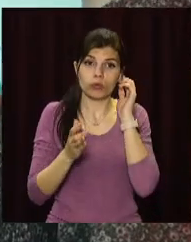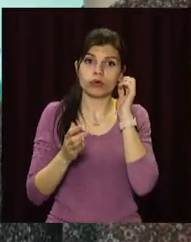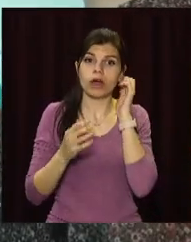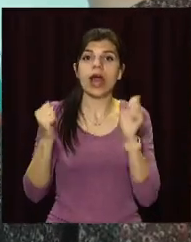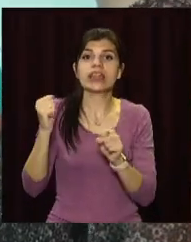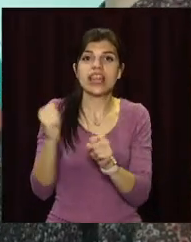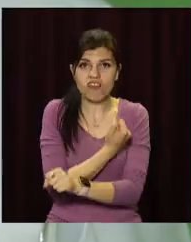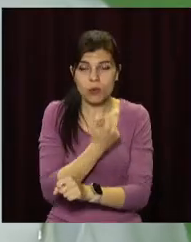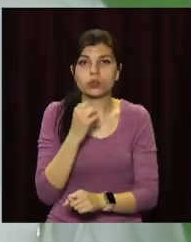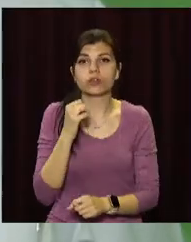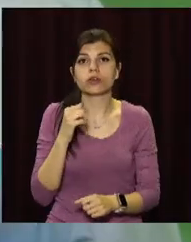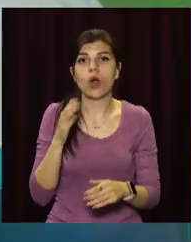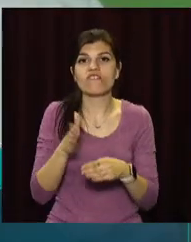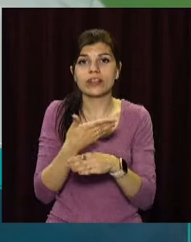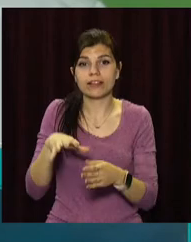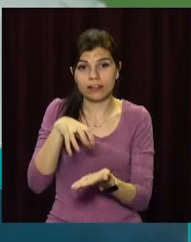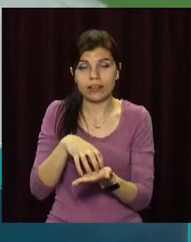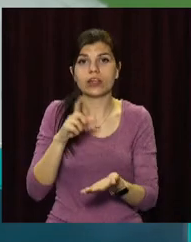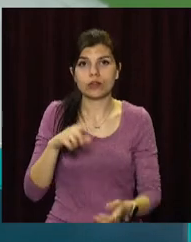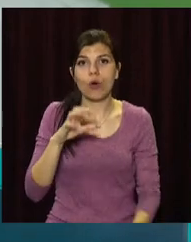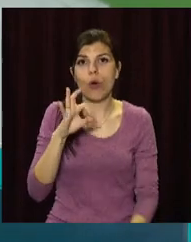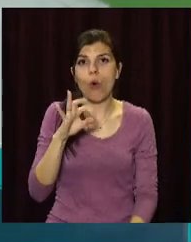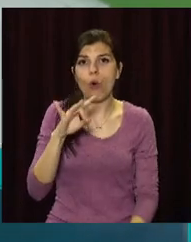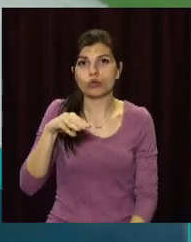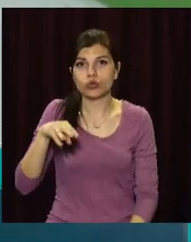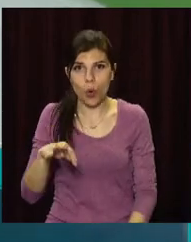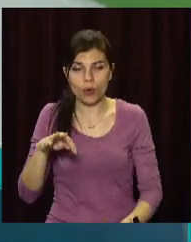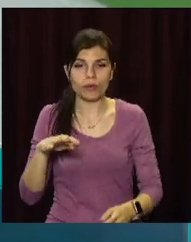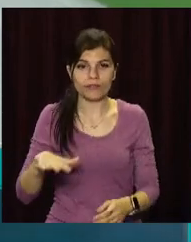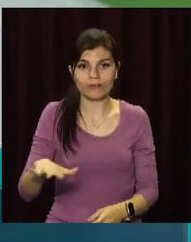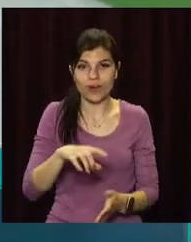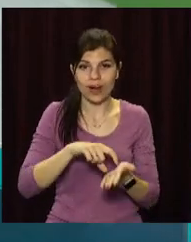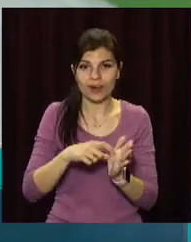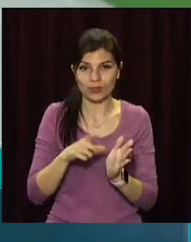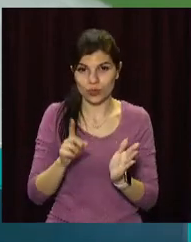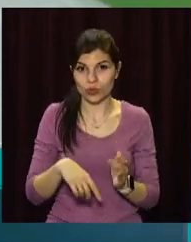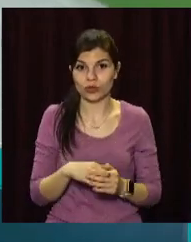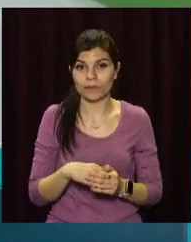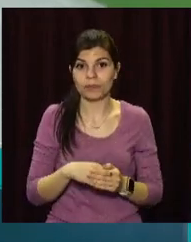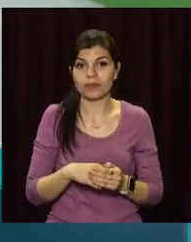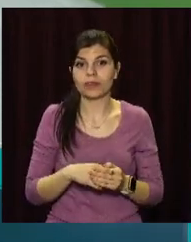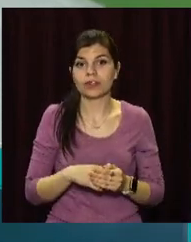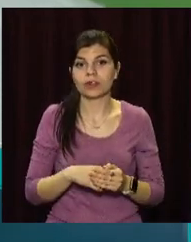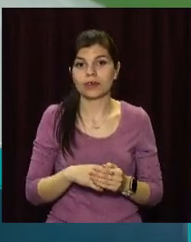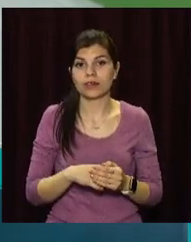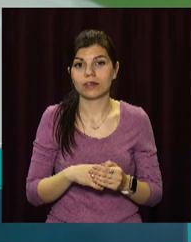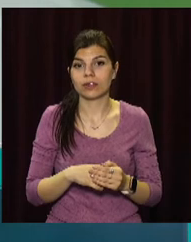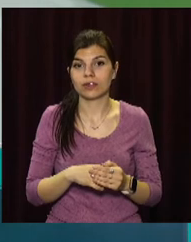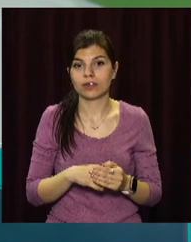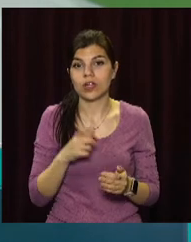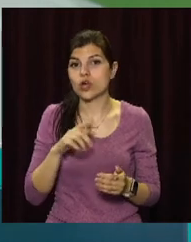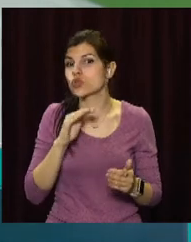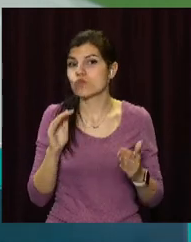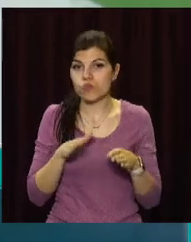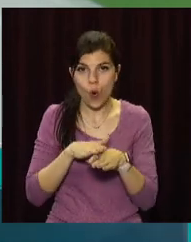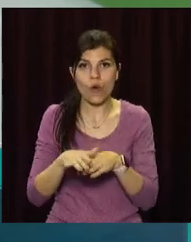та ортопедії. Також планується в цьому році вже почати повне переоснащення, тобто повний